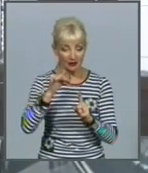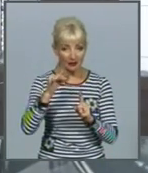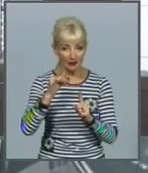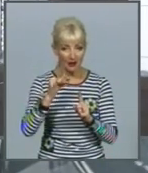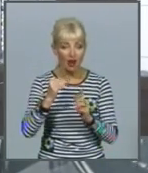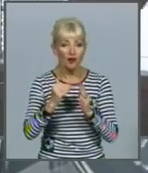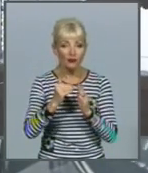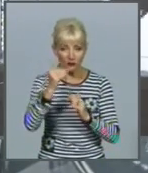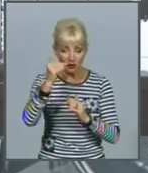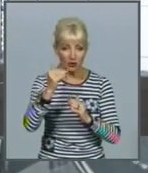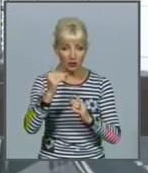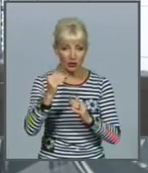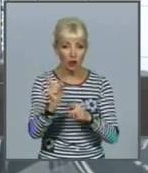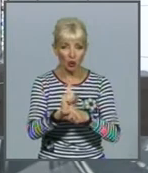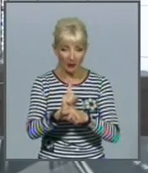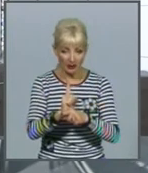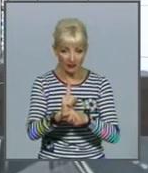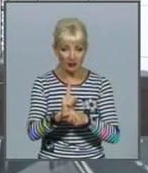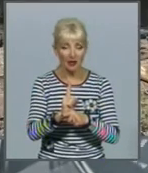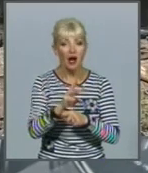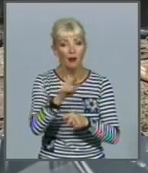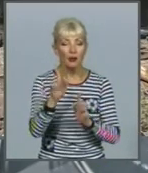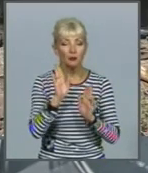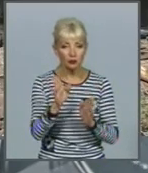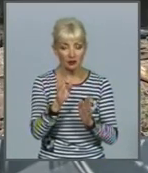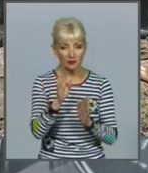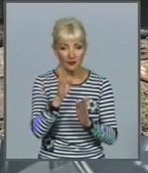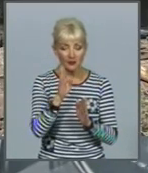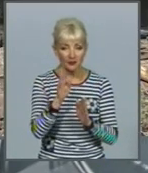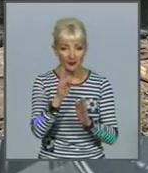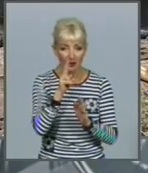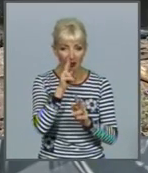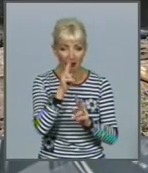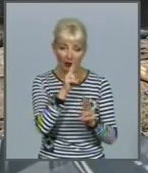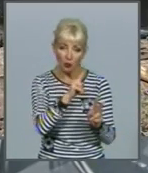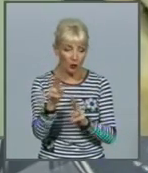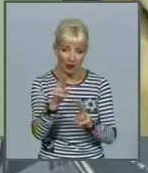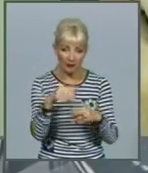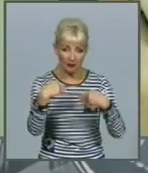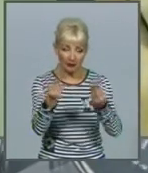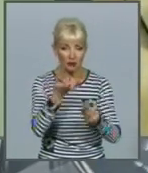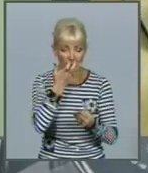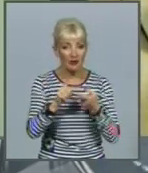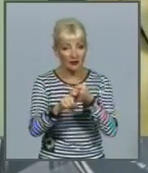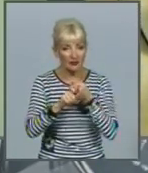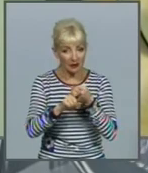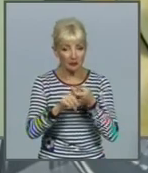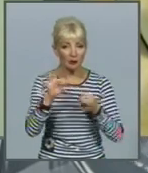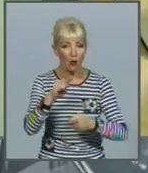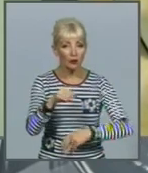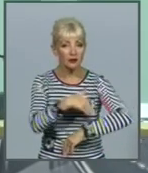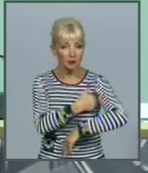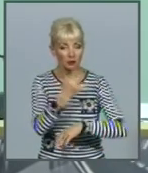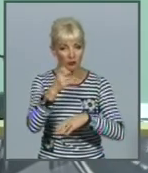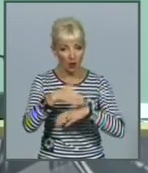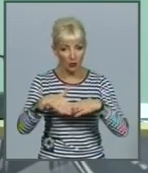параметров, то мы будем регулировать подачу теплоносителя в зависимости от температуры наружного воздуха. Время на пуск тепла